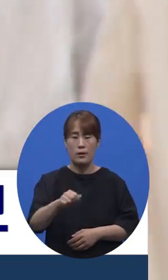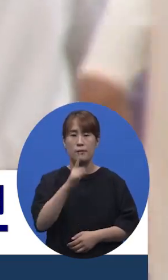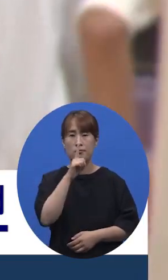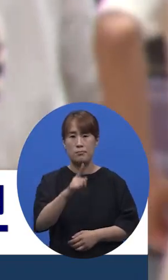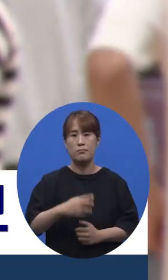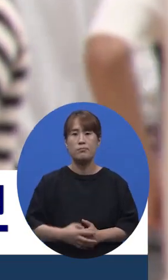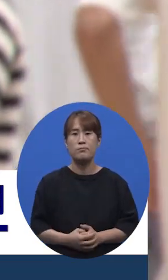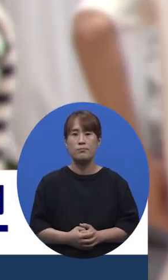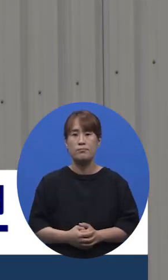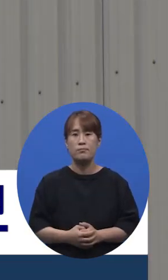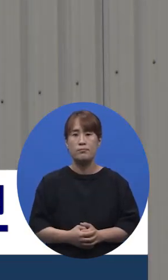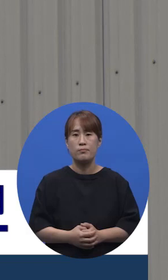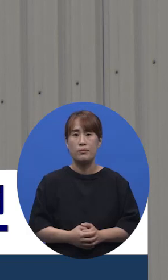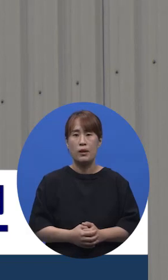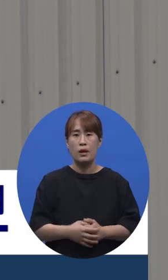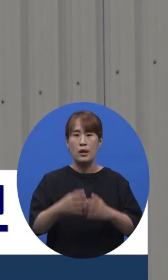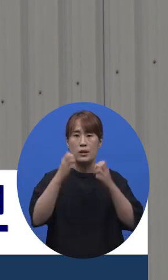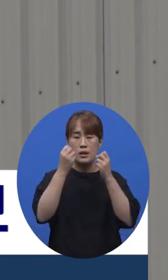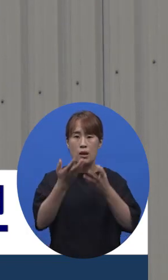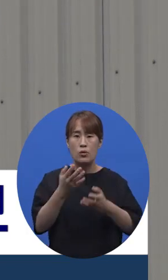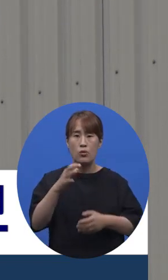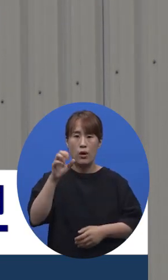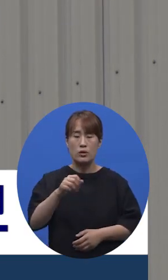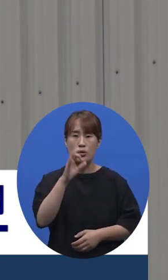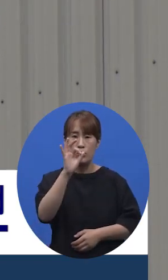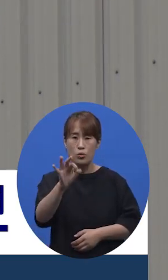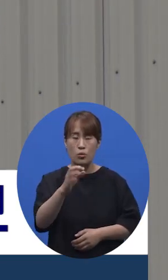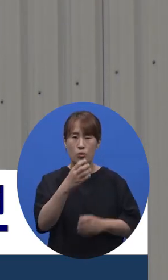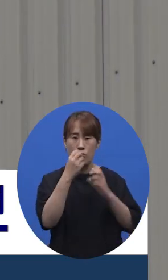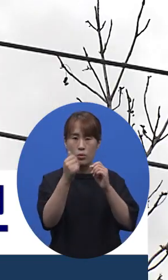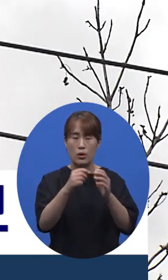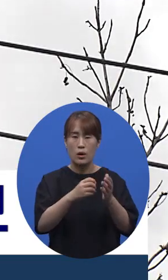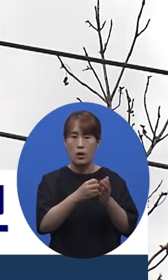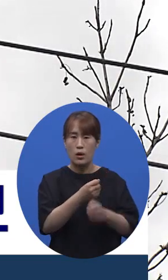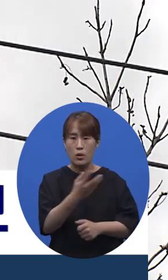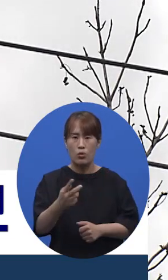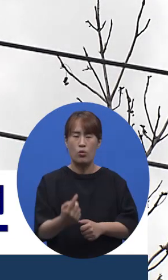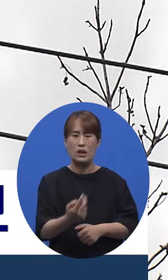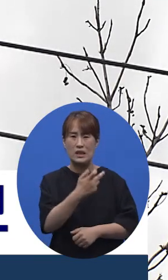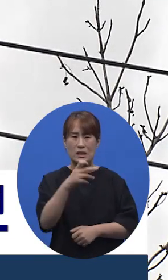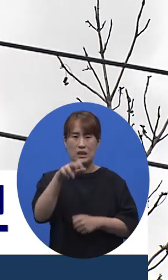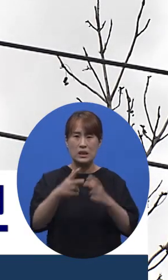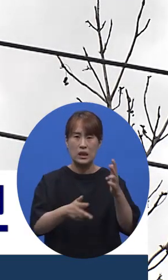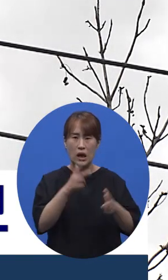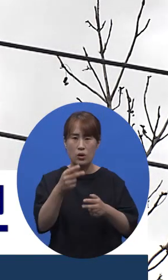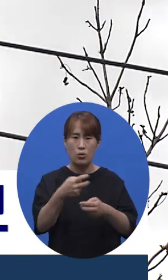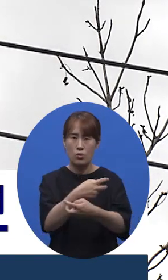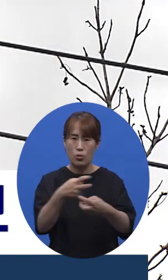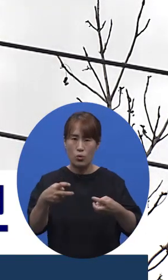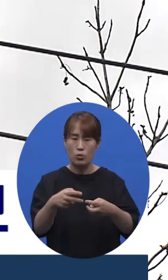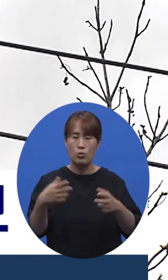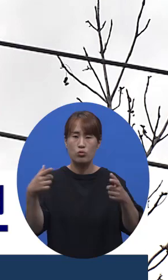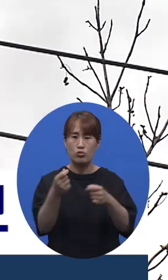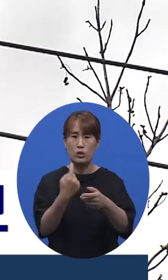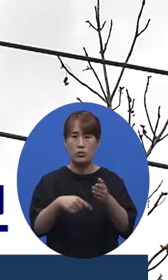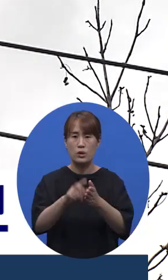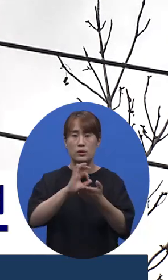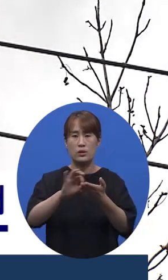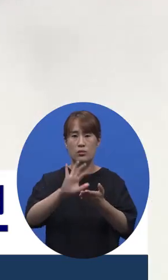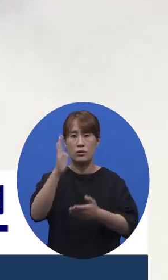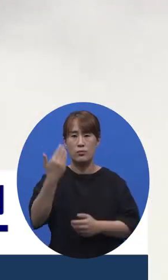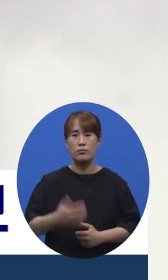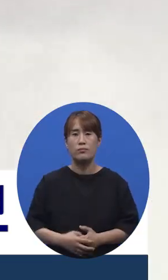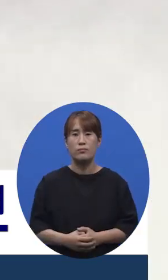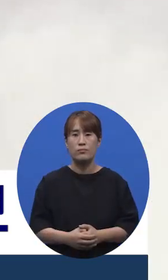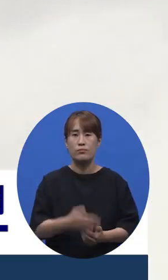확보했다고 밝혔습니다 새로 확보한 예산은 미세먼지 배출이 높은 산업 교통 분야의 저감을 위해